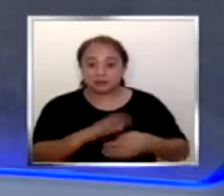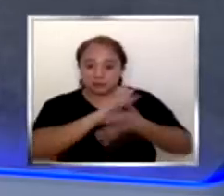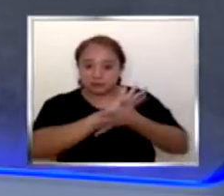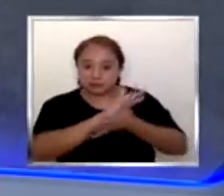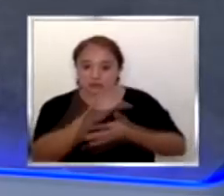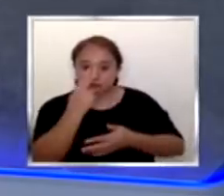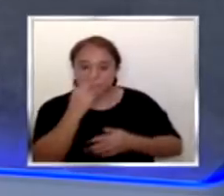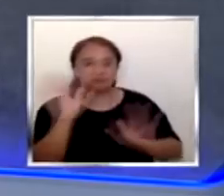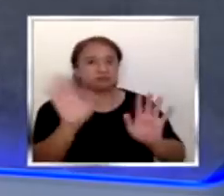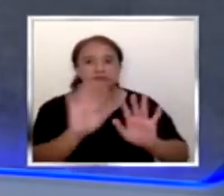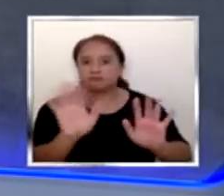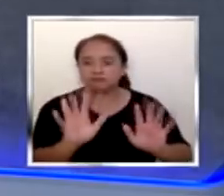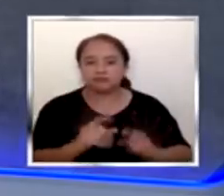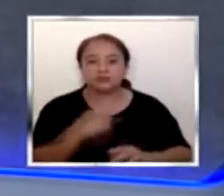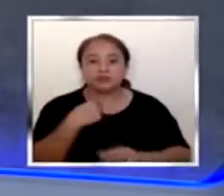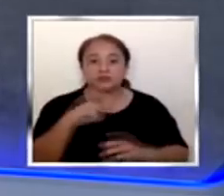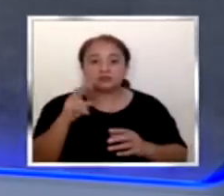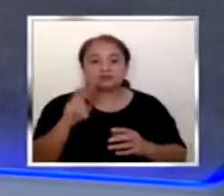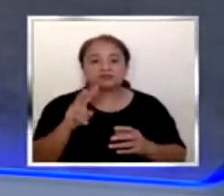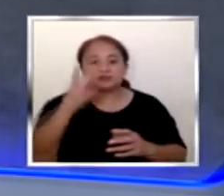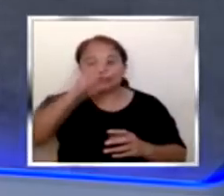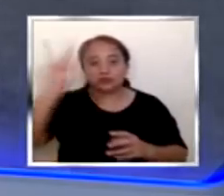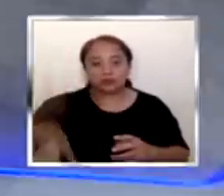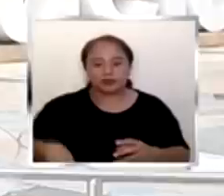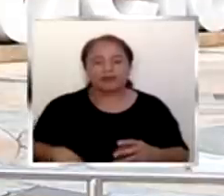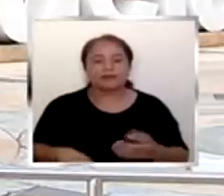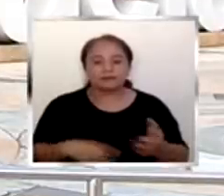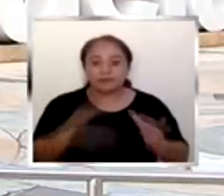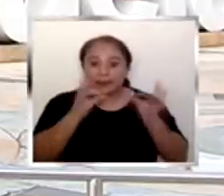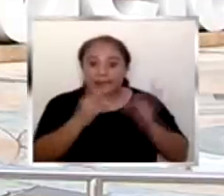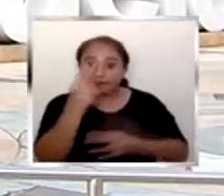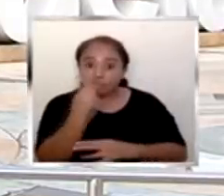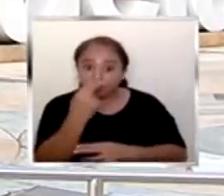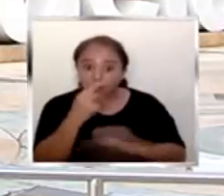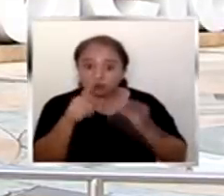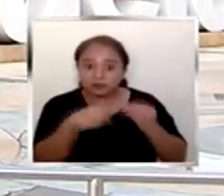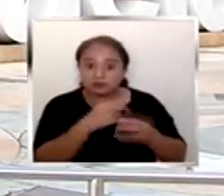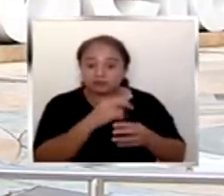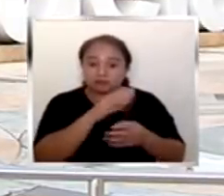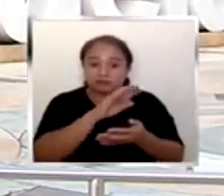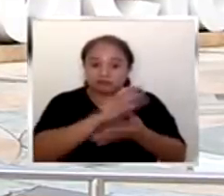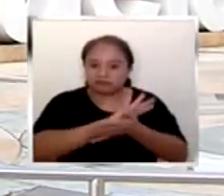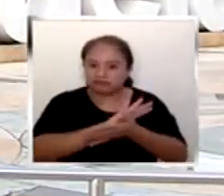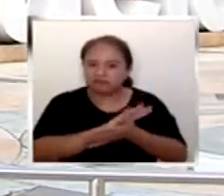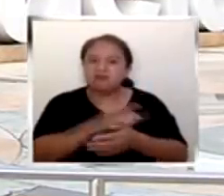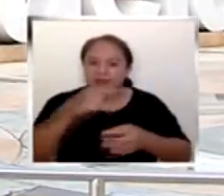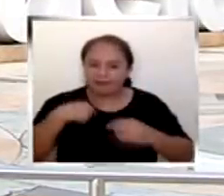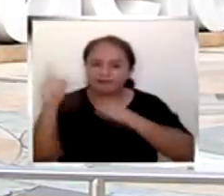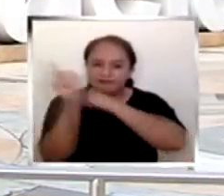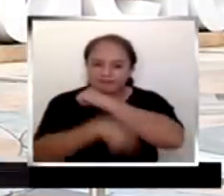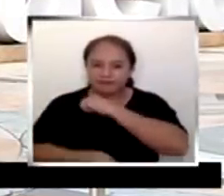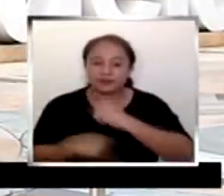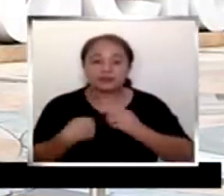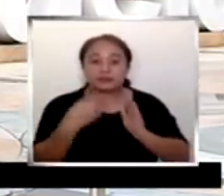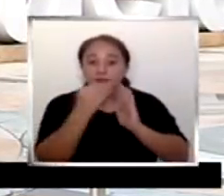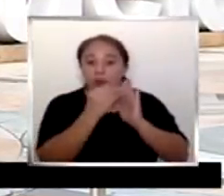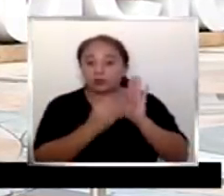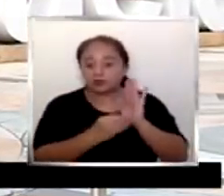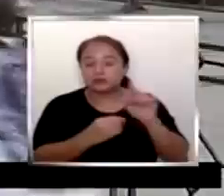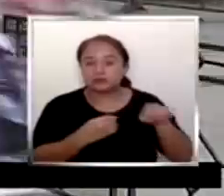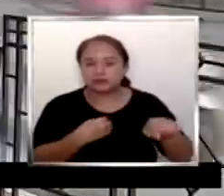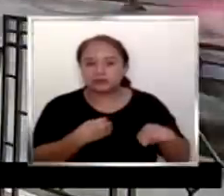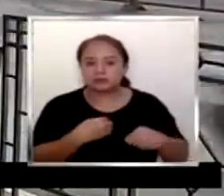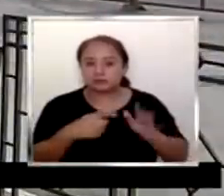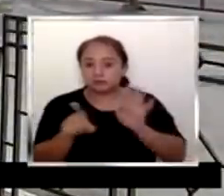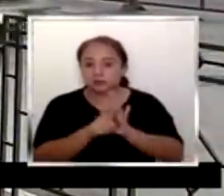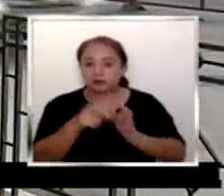may ordinansa para parusahan ang mga magjo-joke tungkol dito. Base sa ordinansa, hindi lang bawal mag-joke, bawal din